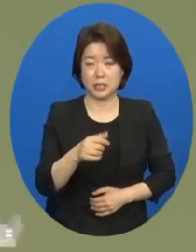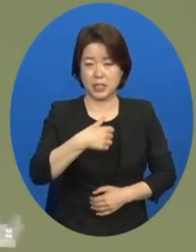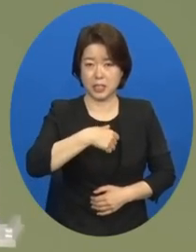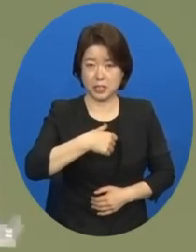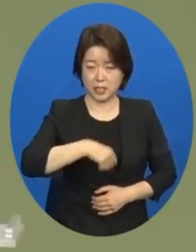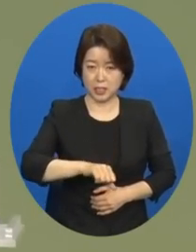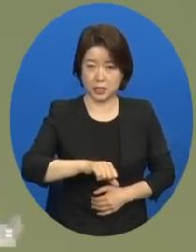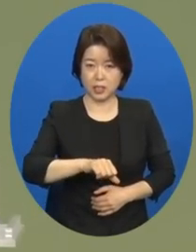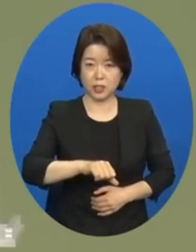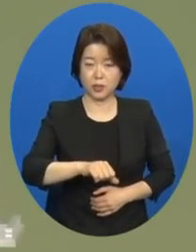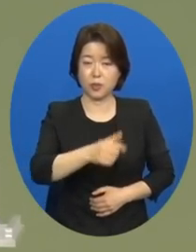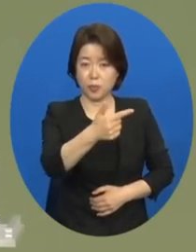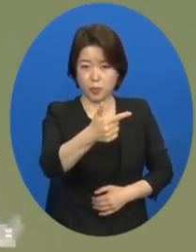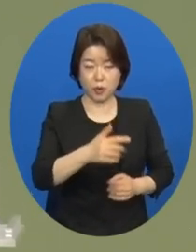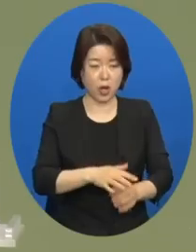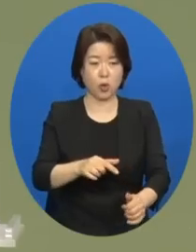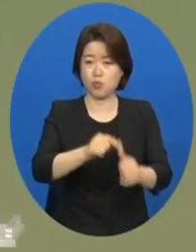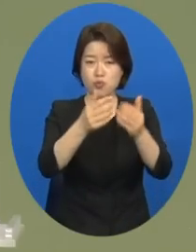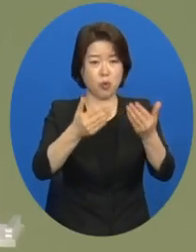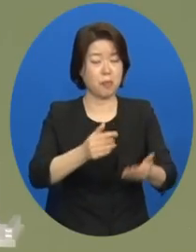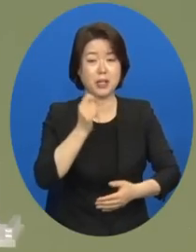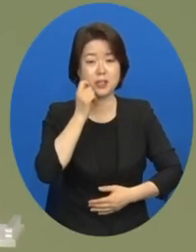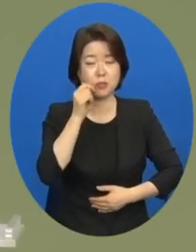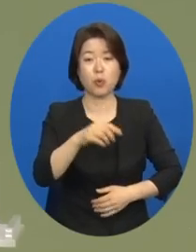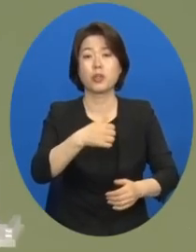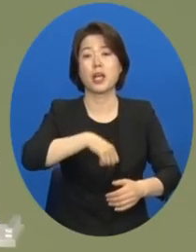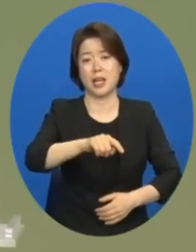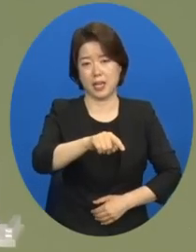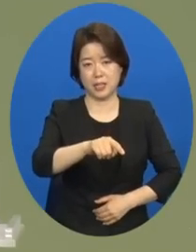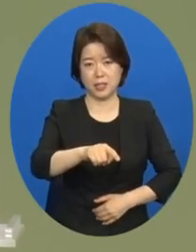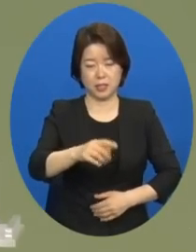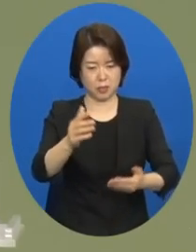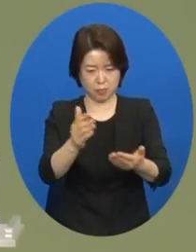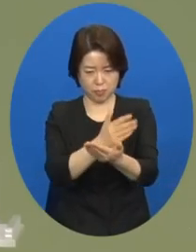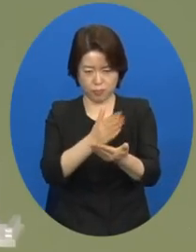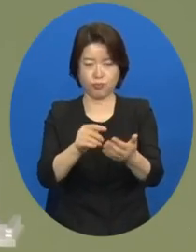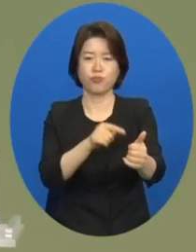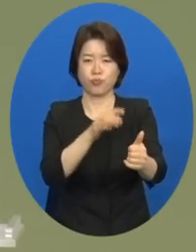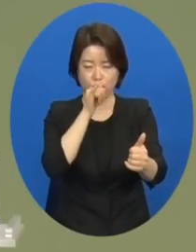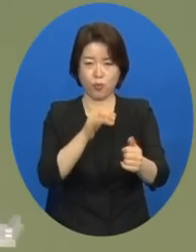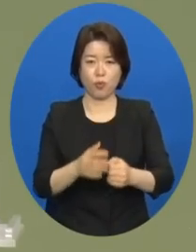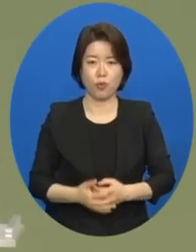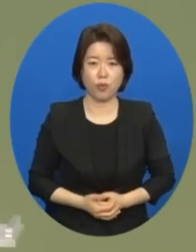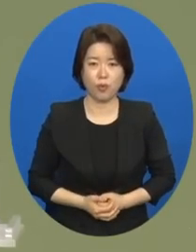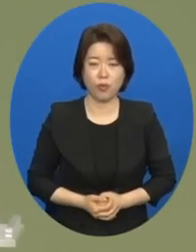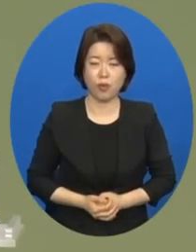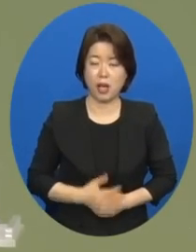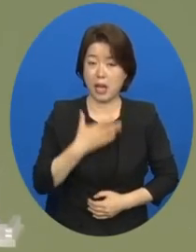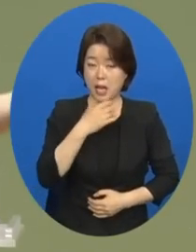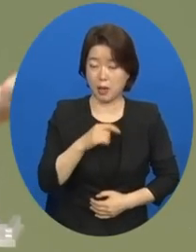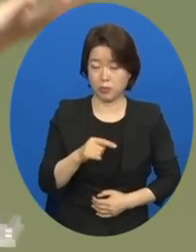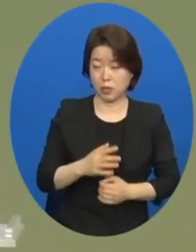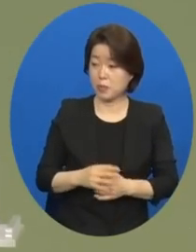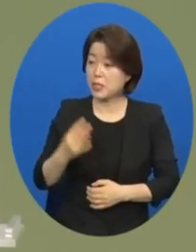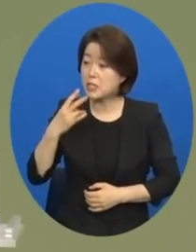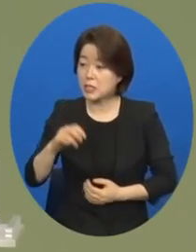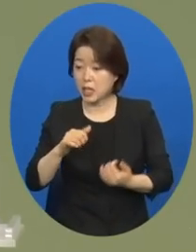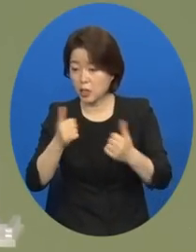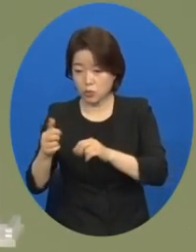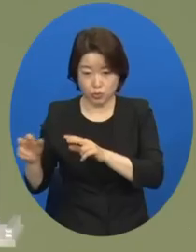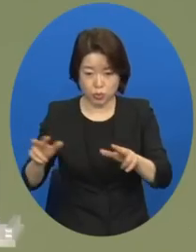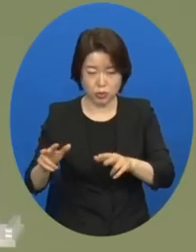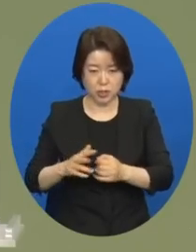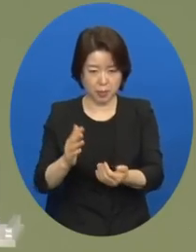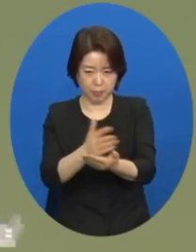여섯 아들은 구원받지 못한 아들이었다는 것을 분별했어요 아브라함이 사라가 죽자마자